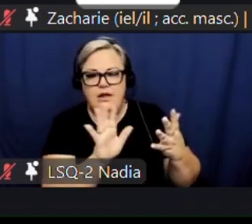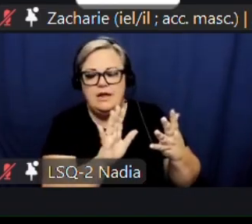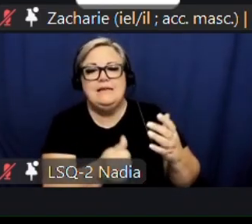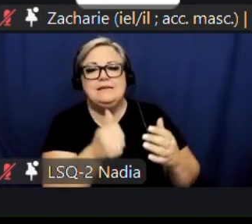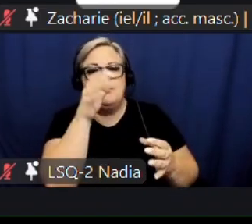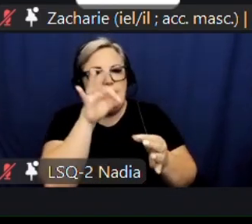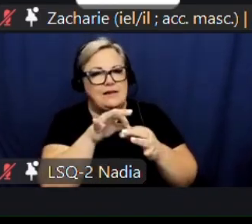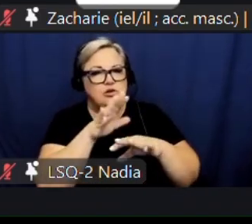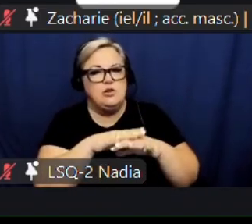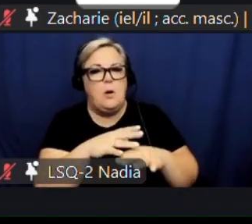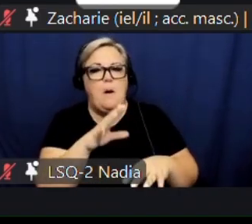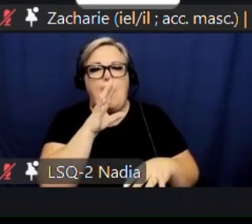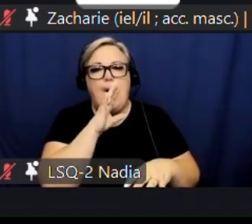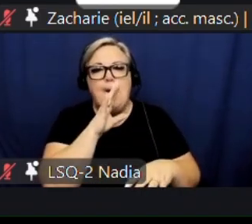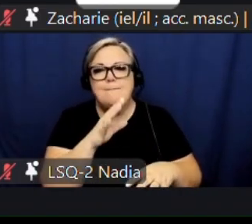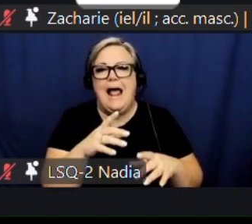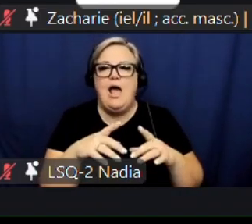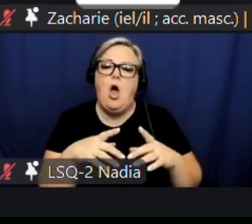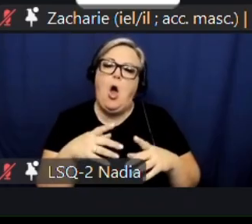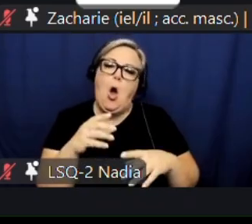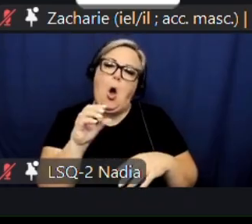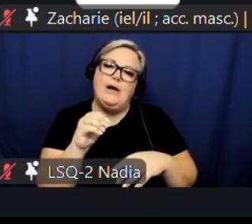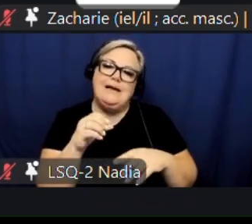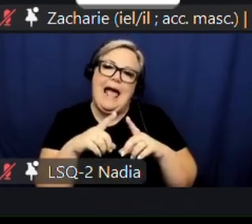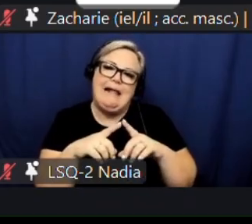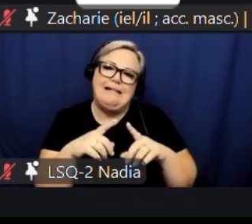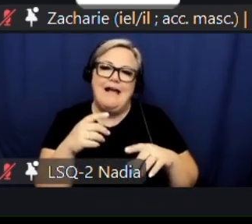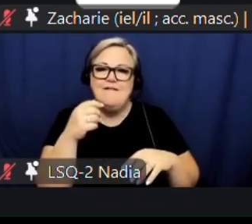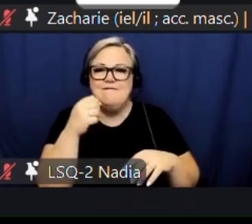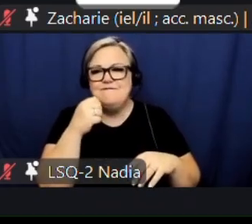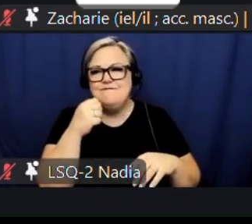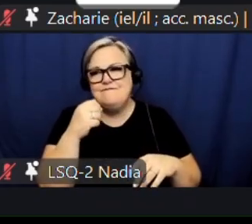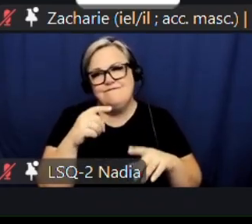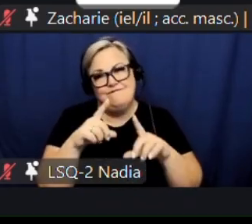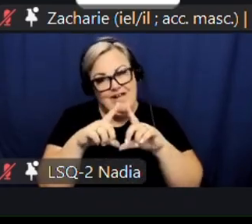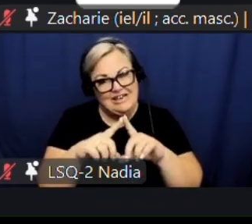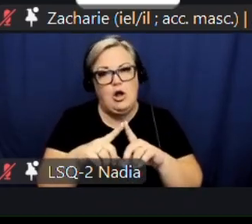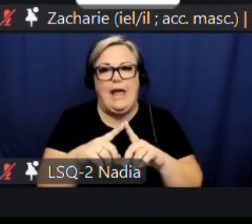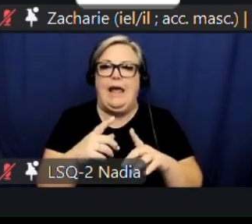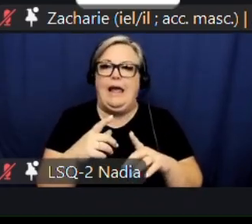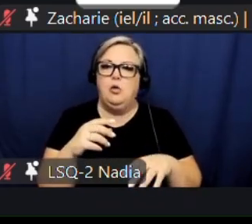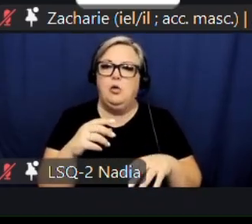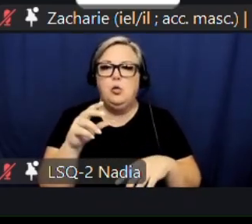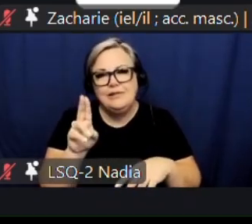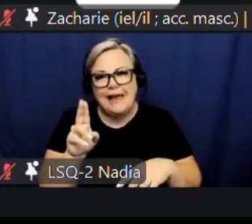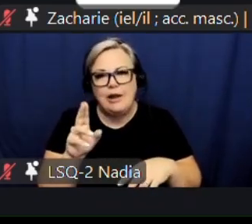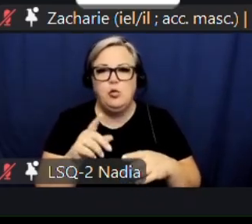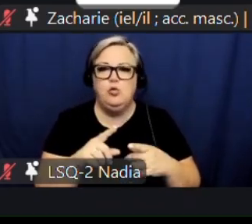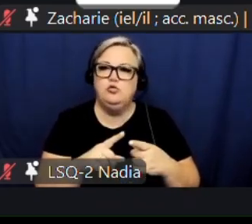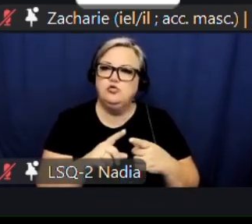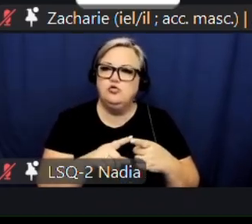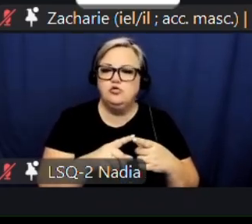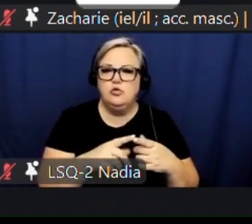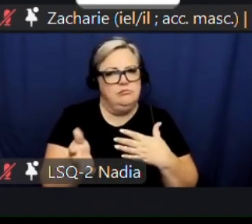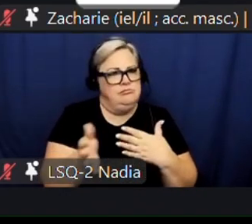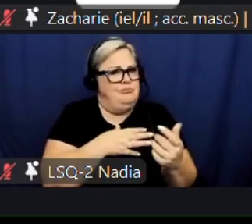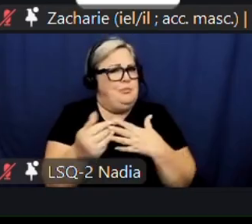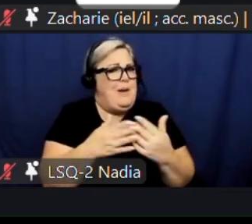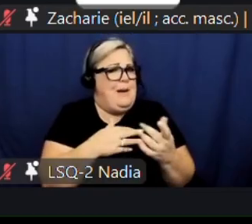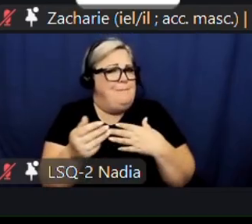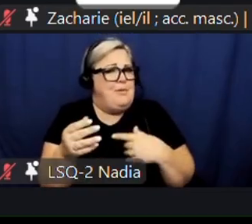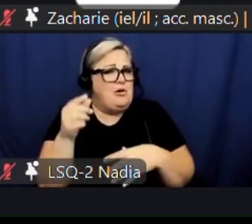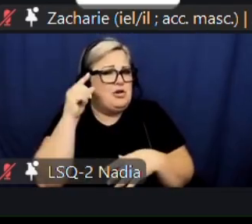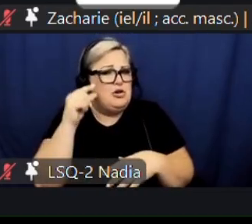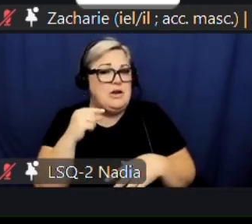précis. Donc, au lieu de parler d'organes féminines, on parle de vagin, on parle d'utérus. peu importe l'identité de genre. Donc ça, c'est une bonne